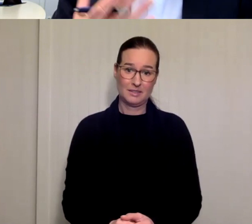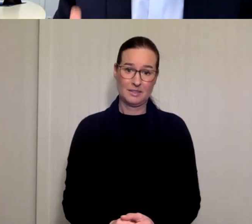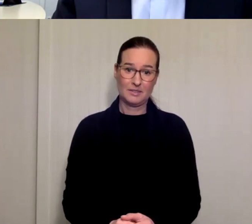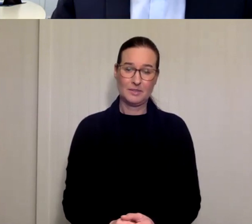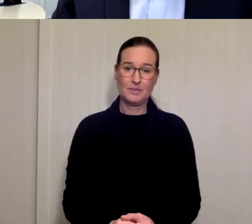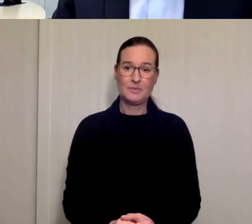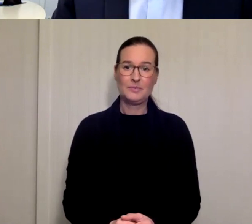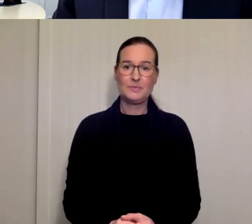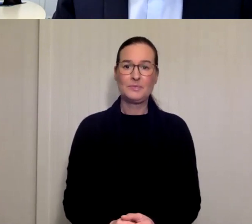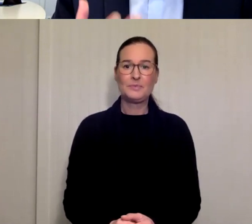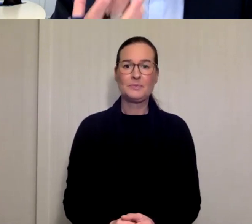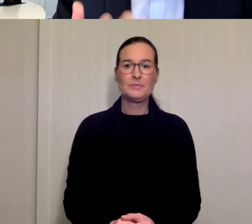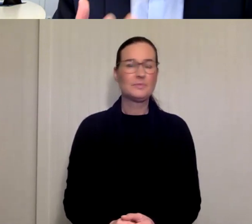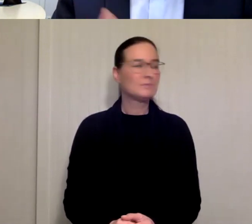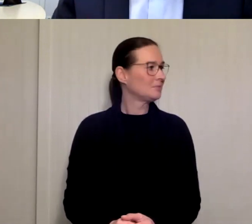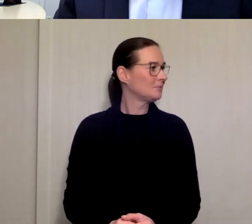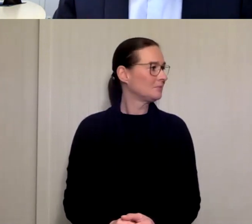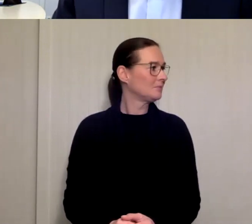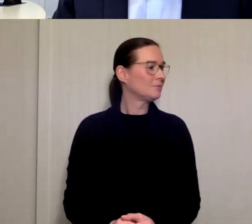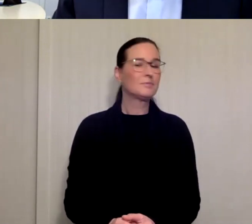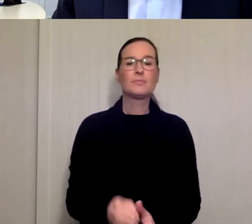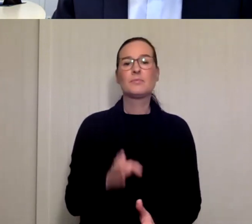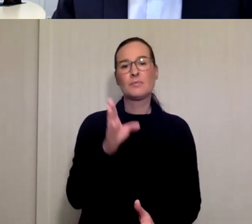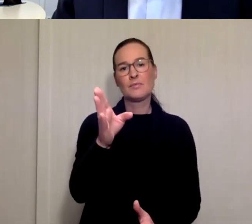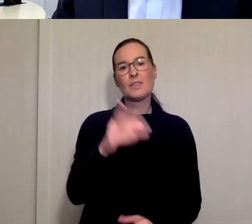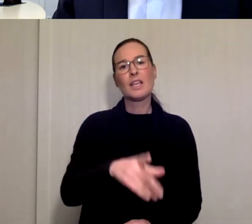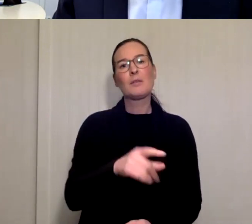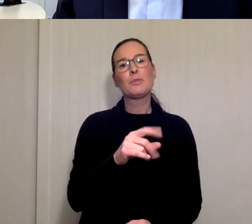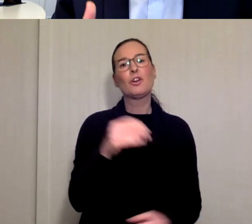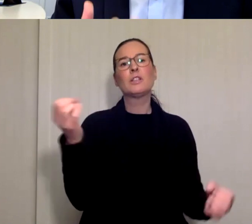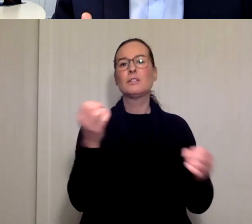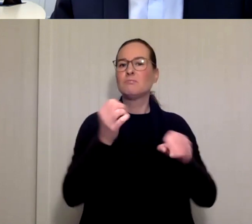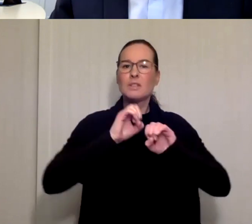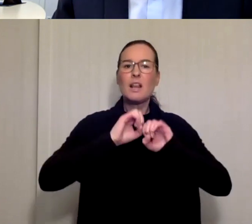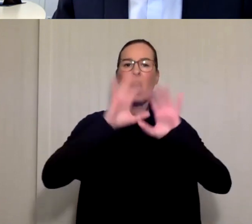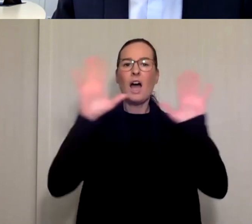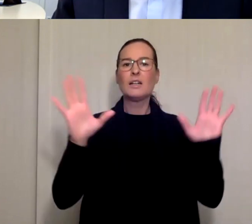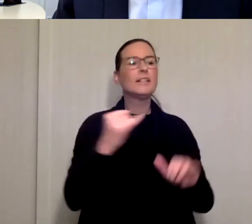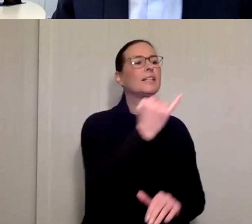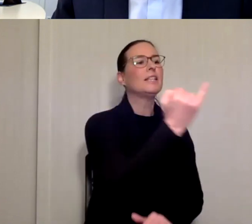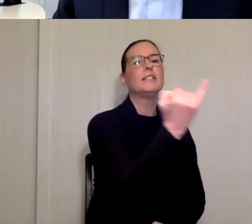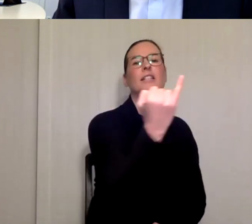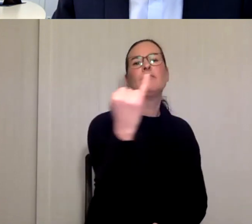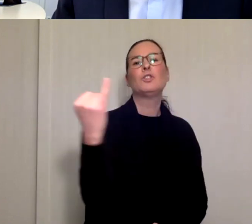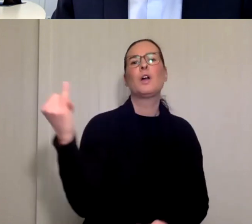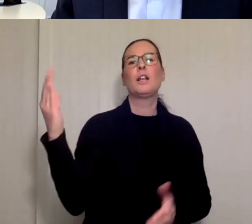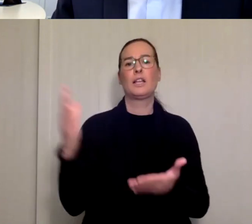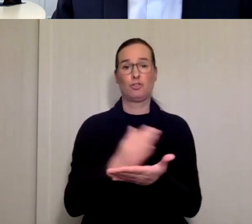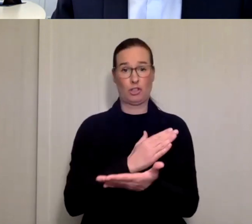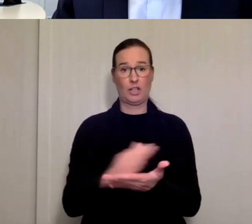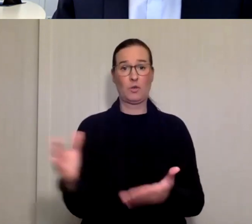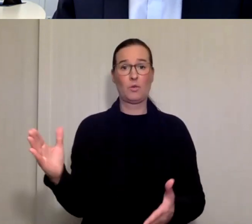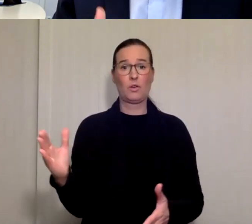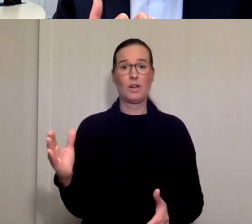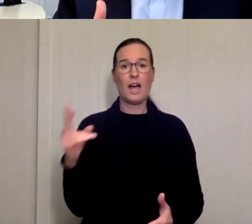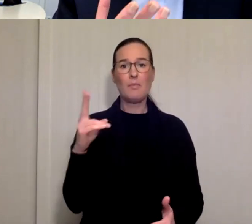Also ich höre daraus zum einen eine klare individuelle Entscheidung, das ist selbstverständlich, aber zum anderen tatsächlich auch eine Wiederentdeckung der